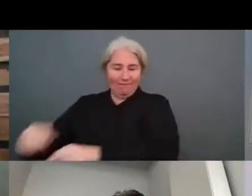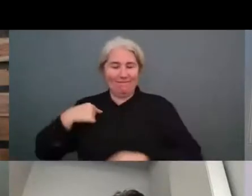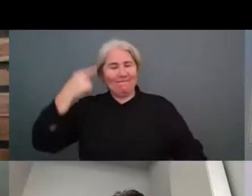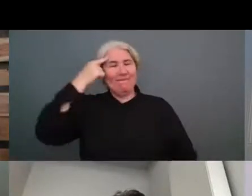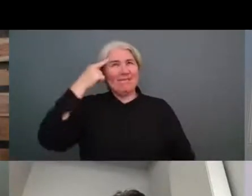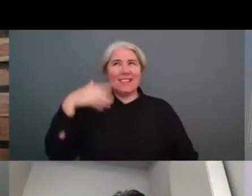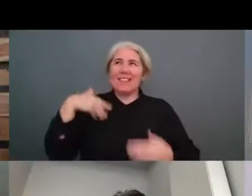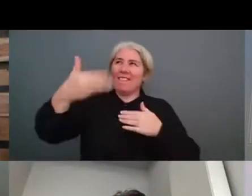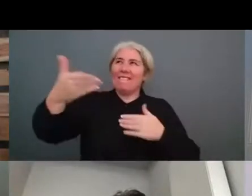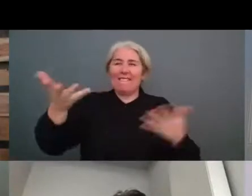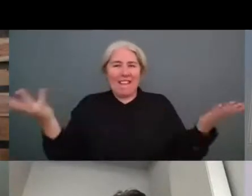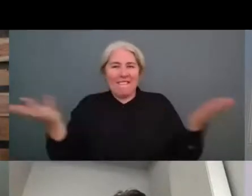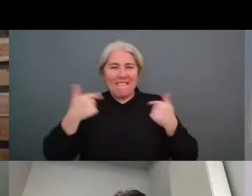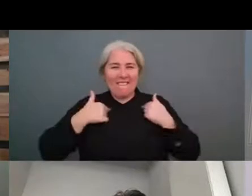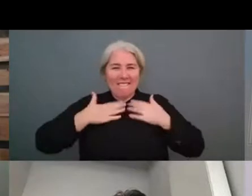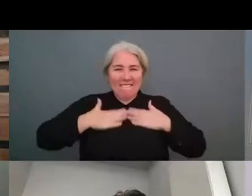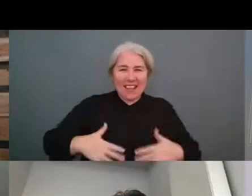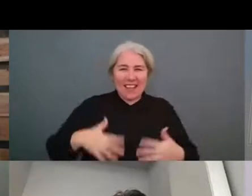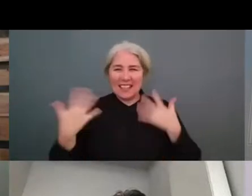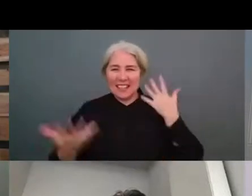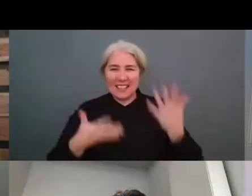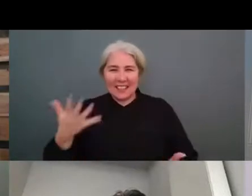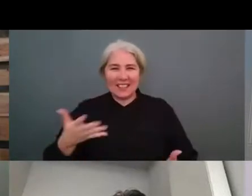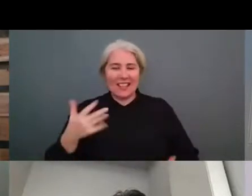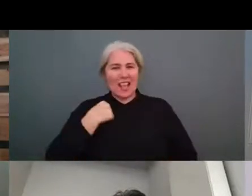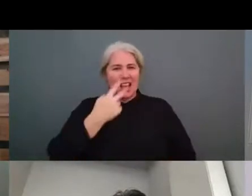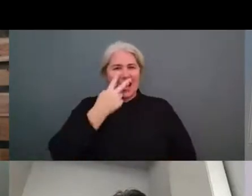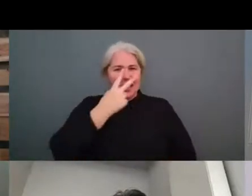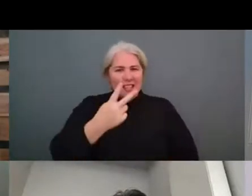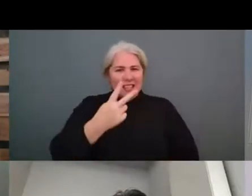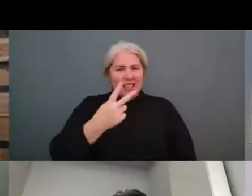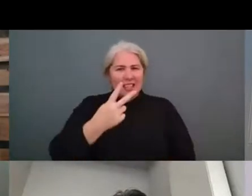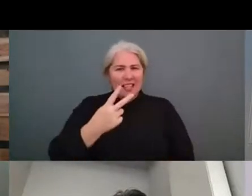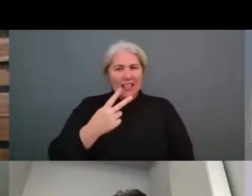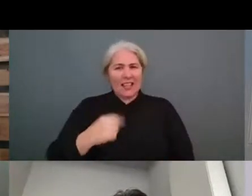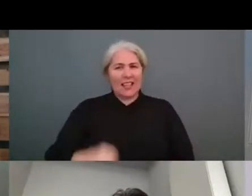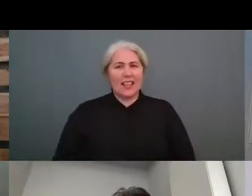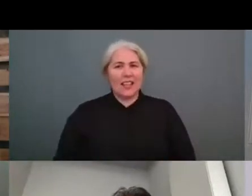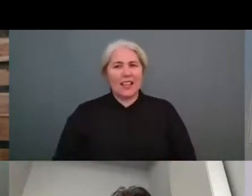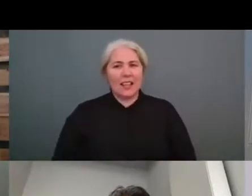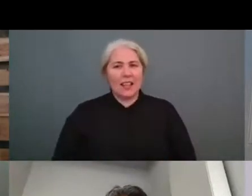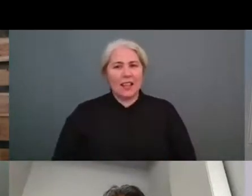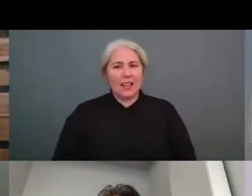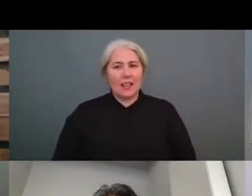parlé de la natation en olivre tout à l'heure et je trouve ce sport juste incroyable il n'existe pas encore